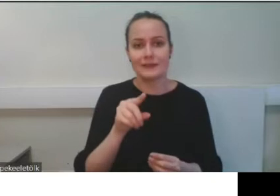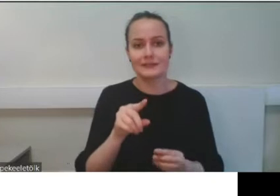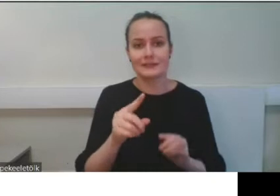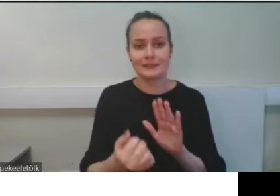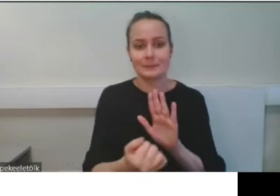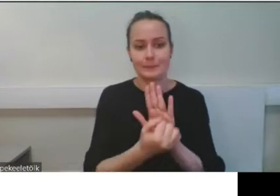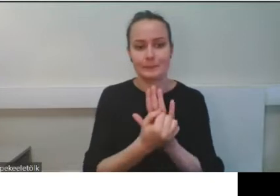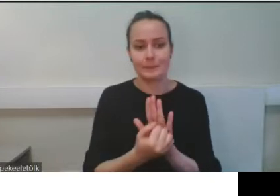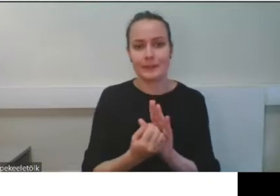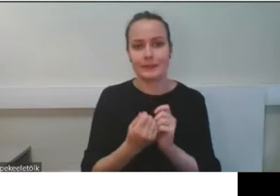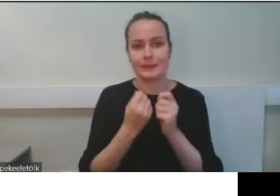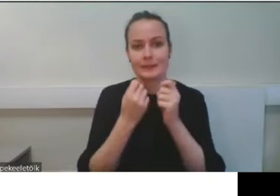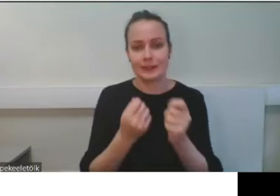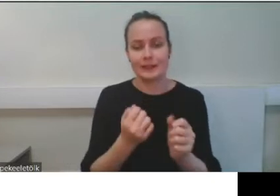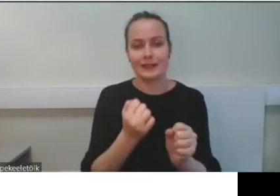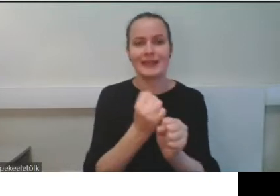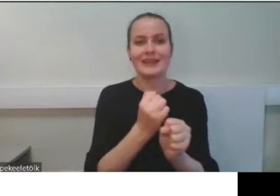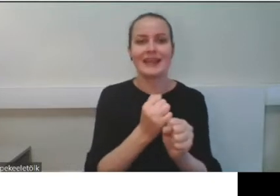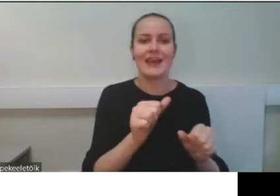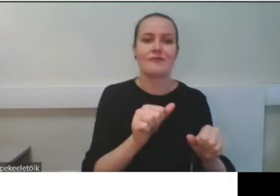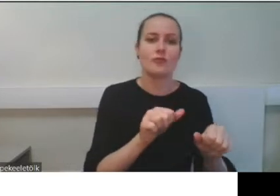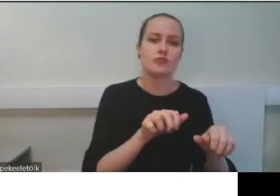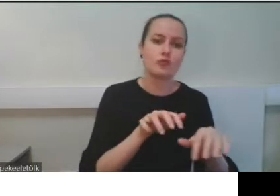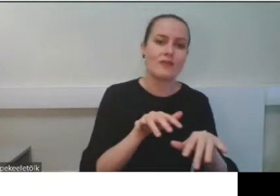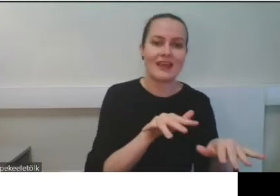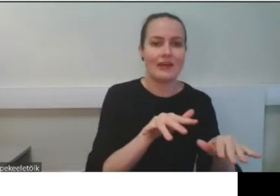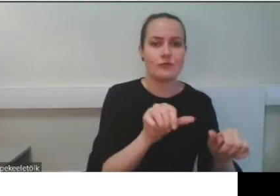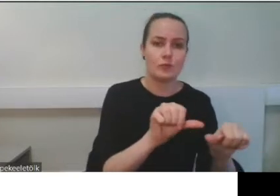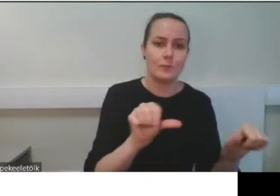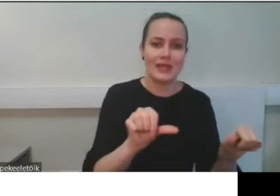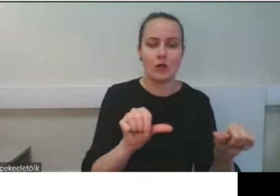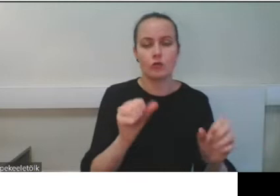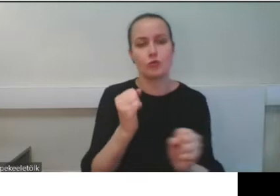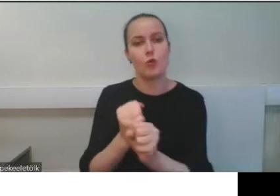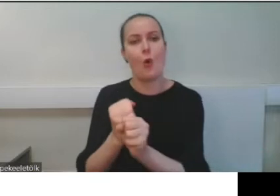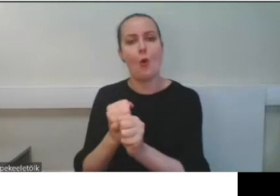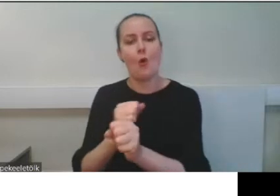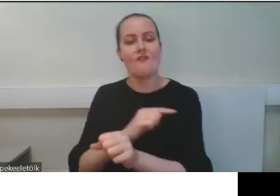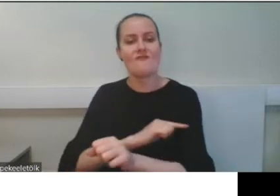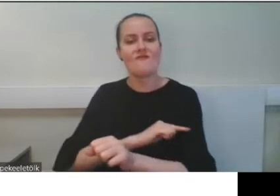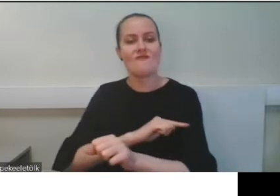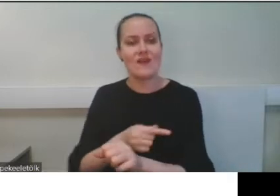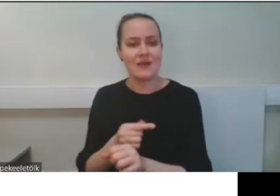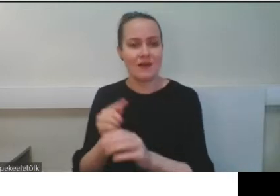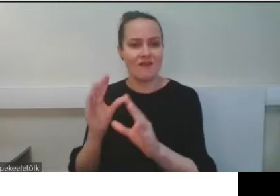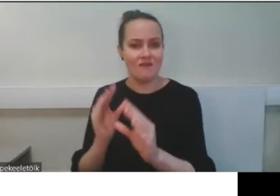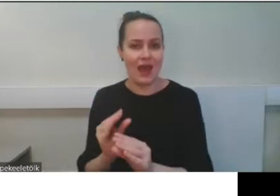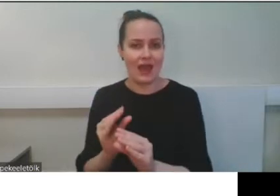nii palju vähenenud , et 2019 oli see 2,3%